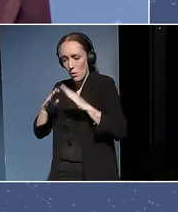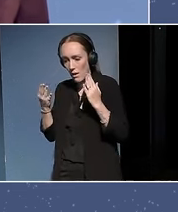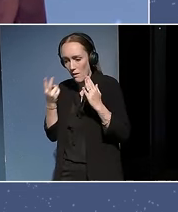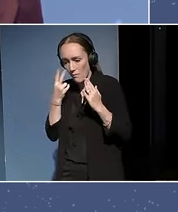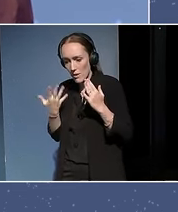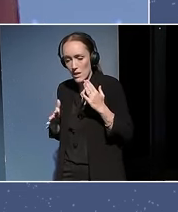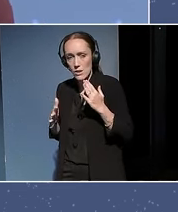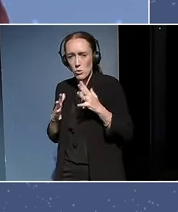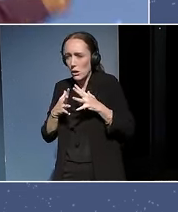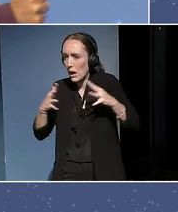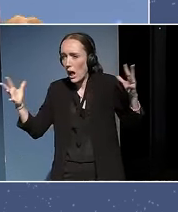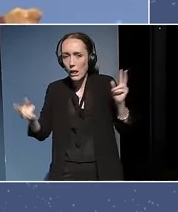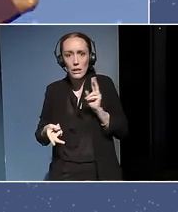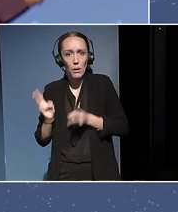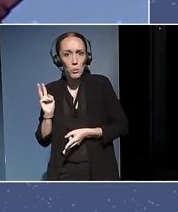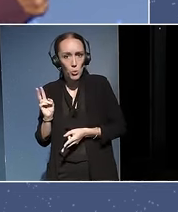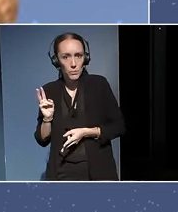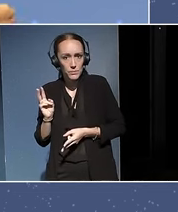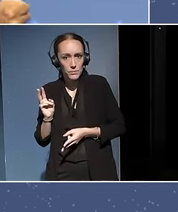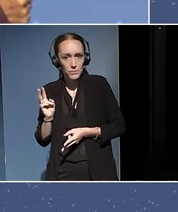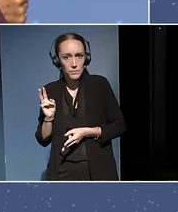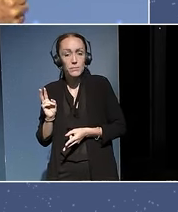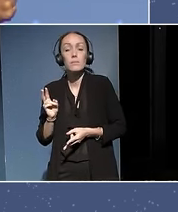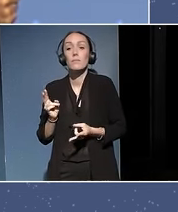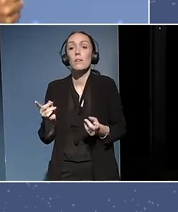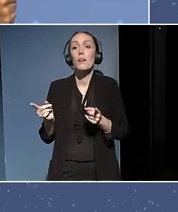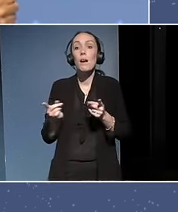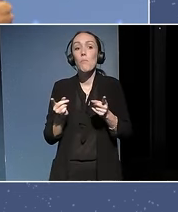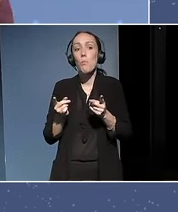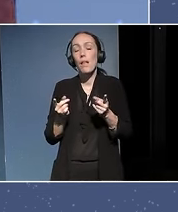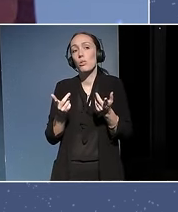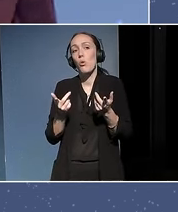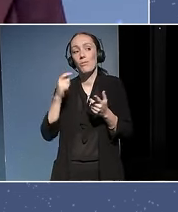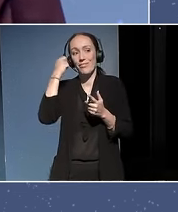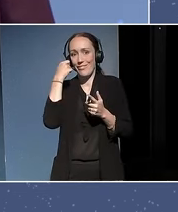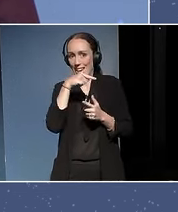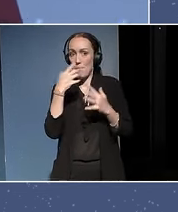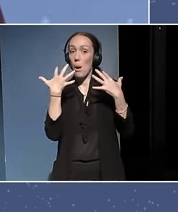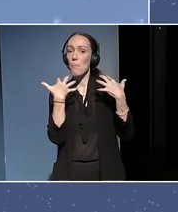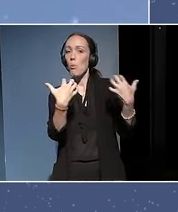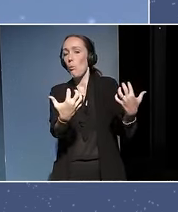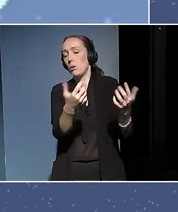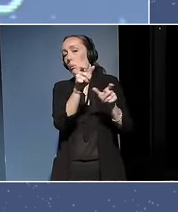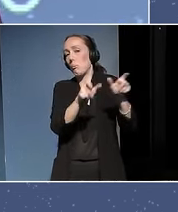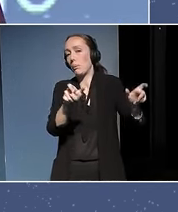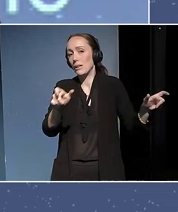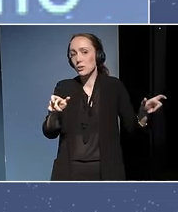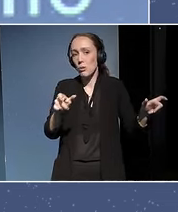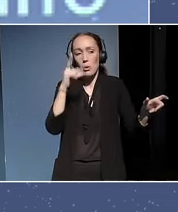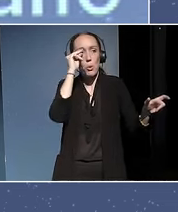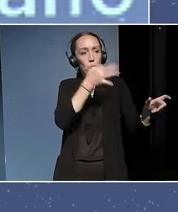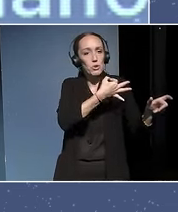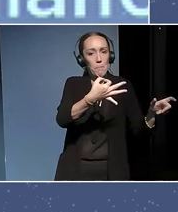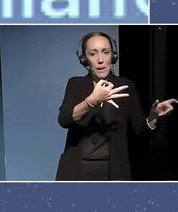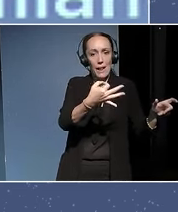diventato più conosciuto da parte del pubblico generico della gente che dei paleontologi